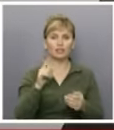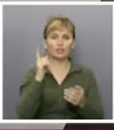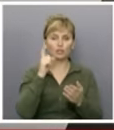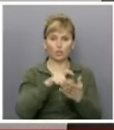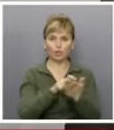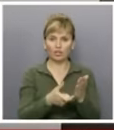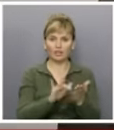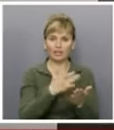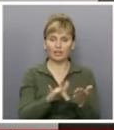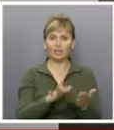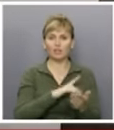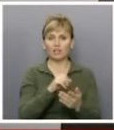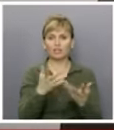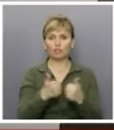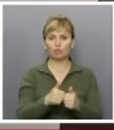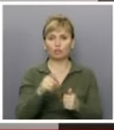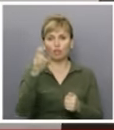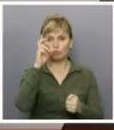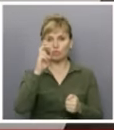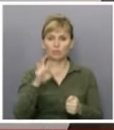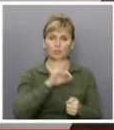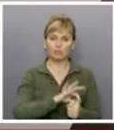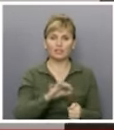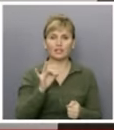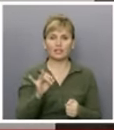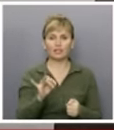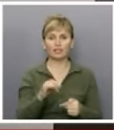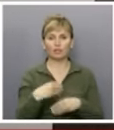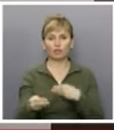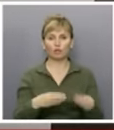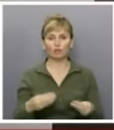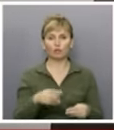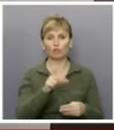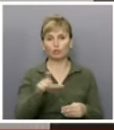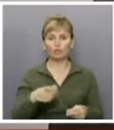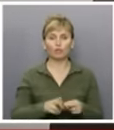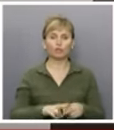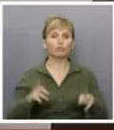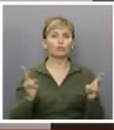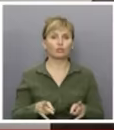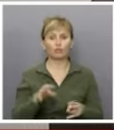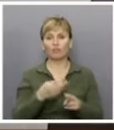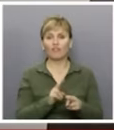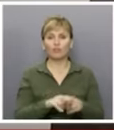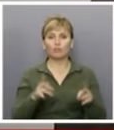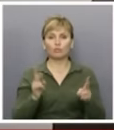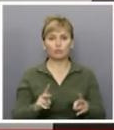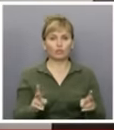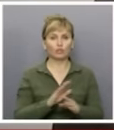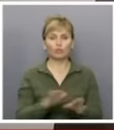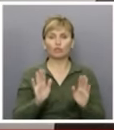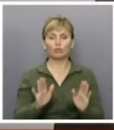были за счет государства приобретены и розданы тем людям, которые нуждаются. Но в этом нуждаются не